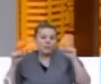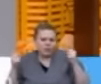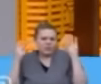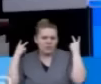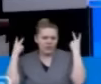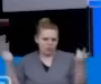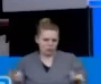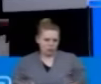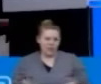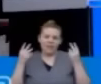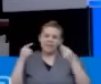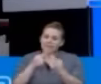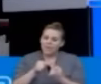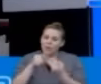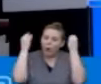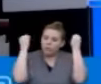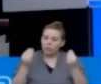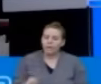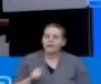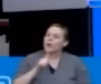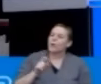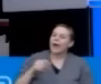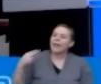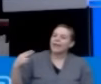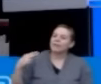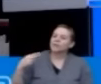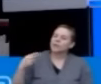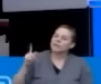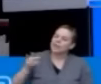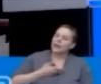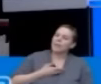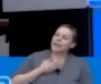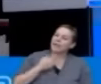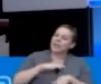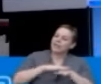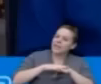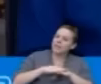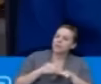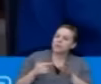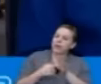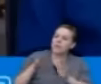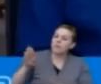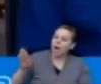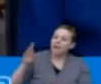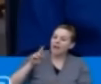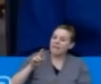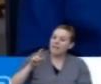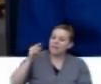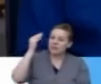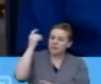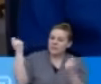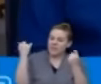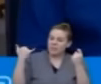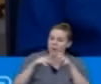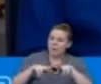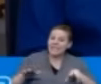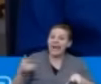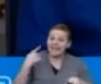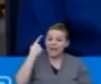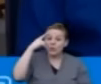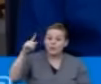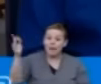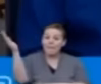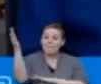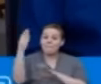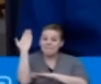ויכוח, להרצוג, זה טוב. אולי להרצוג מגיעה התנצלות, כאשר השבוע מפרסם ברק רביד בארץ, שבאמת הייתה יוזמה אמיתית, יוזמה מדינית